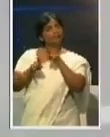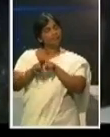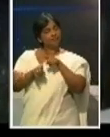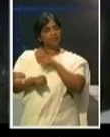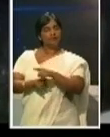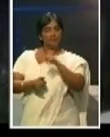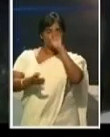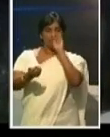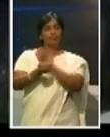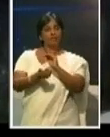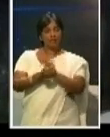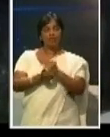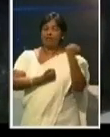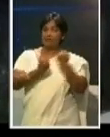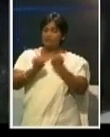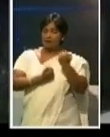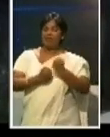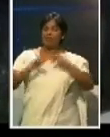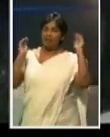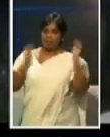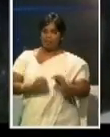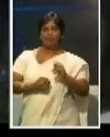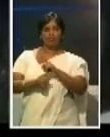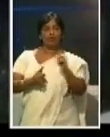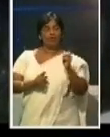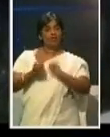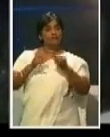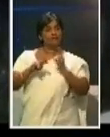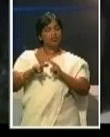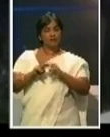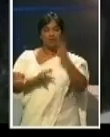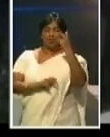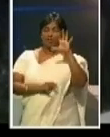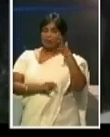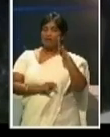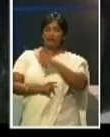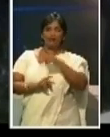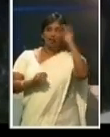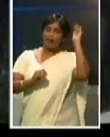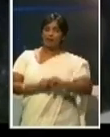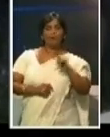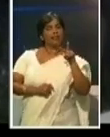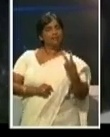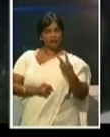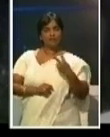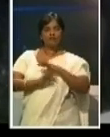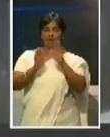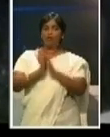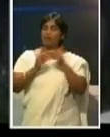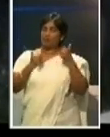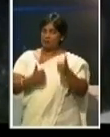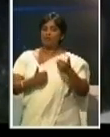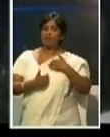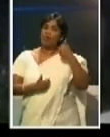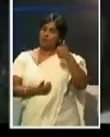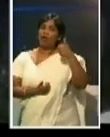එතුමාගේ ආරක්ෂාවට යන වාහන එතුමා අඩු කරලා තියෙනවා. එතුමාගේ කාර්ය මණ්ඩලය 2500ක ඉඳලා 200ට අඩු කරලා තියෙනවා. මේ ඔක්කොම හොඳ දේවල්. අපි